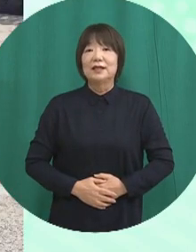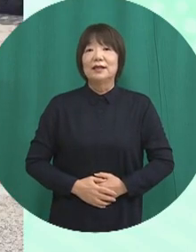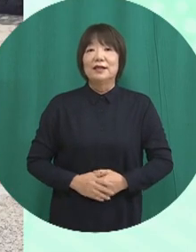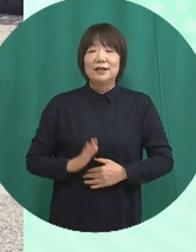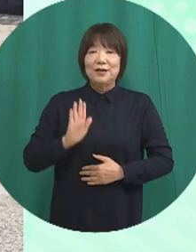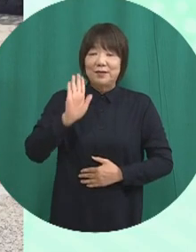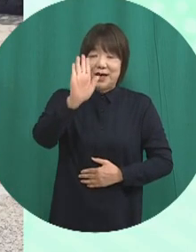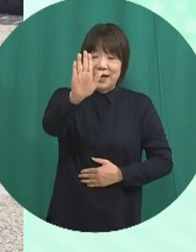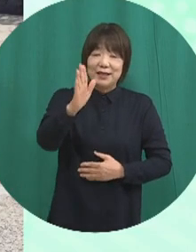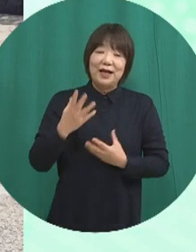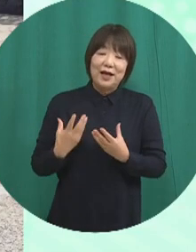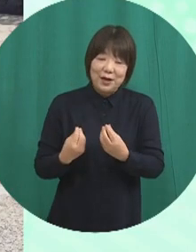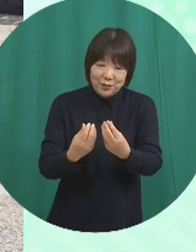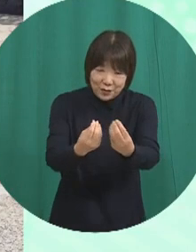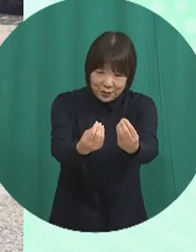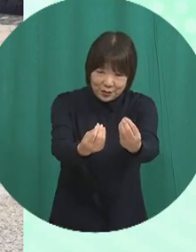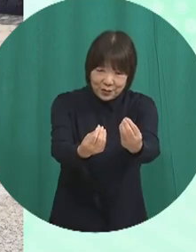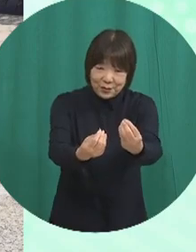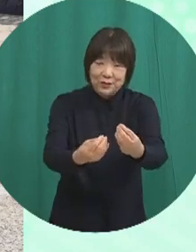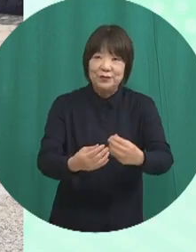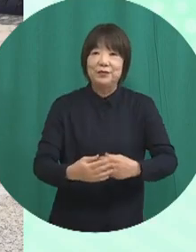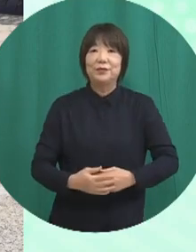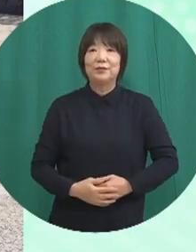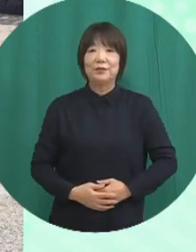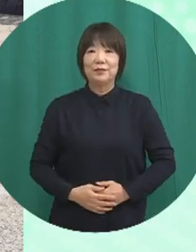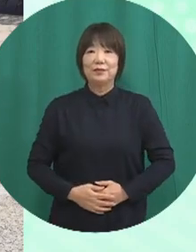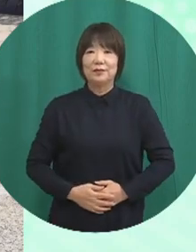いついつまでも。